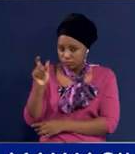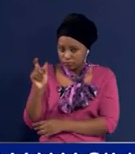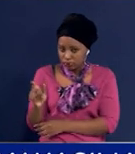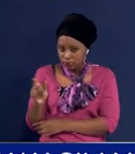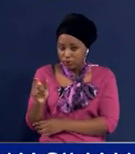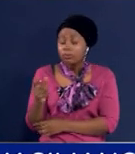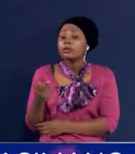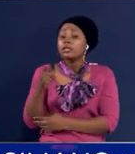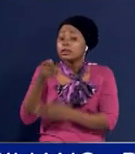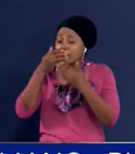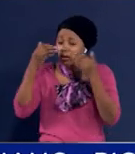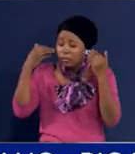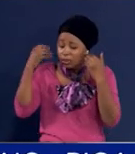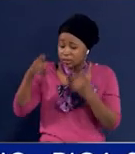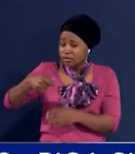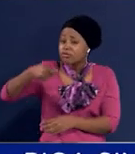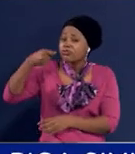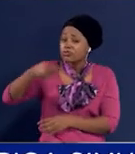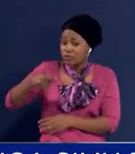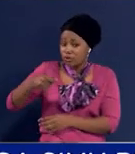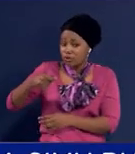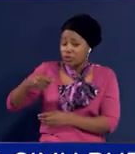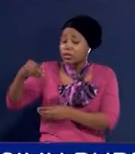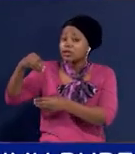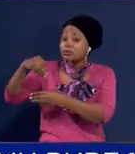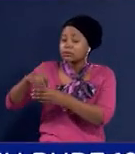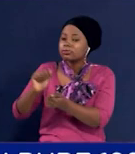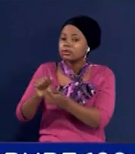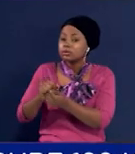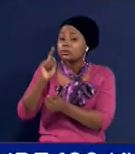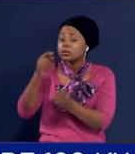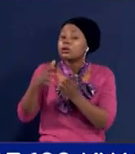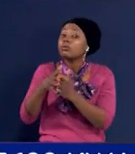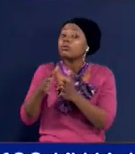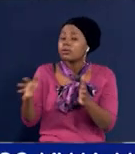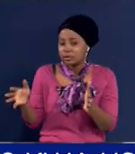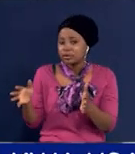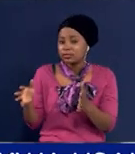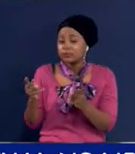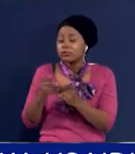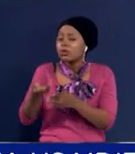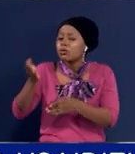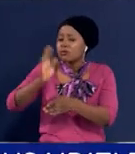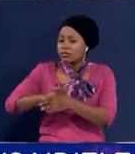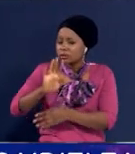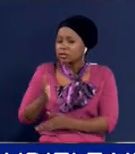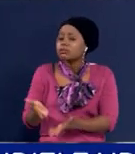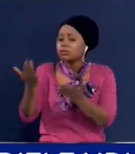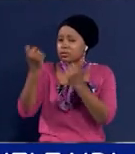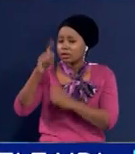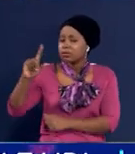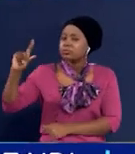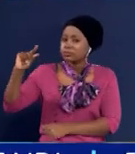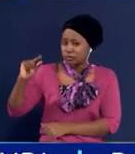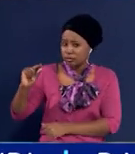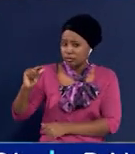za hii mifuko ya kuhifadhia vitu zina uwazi mkubwa, na ufanisi wake unaweza kuwa ni mdogo